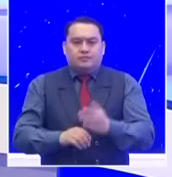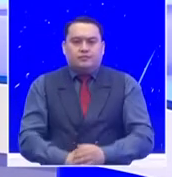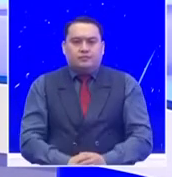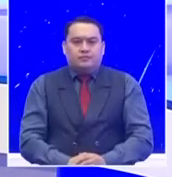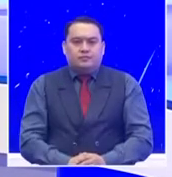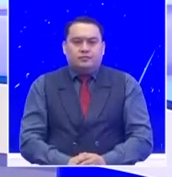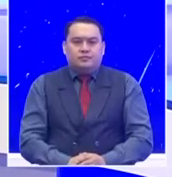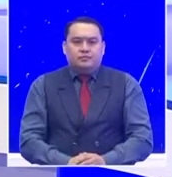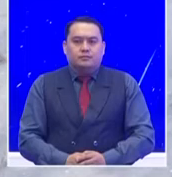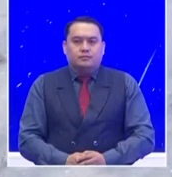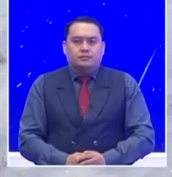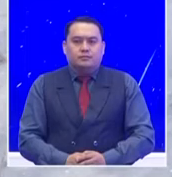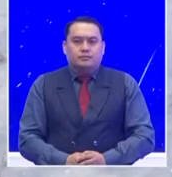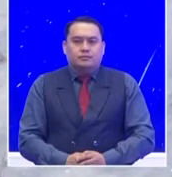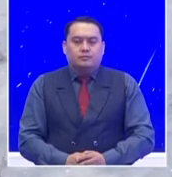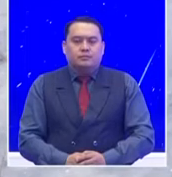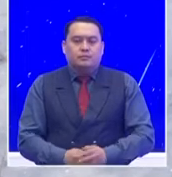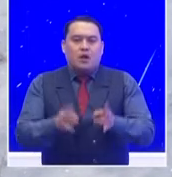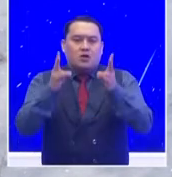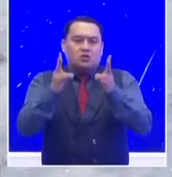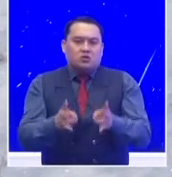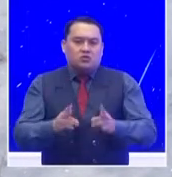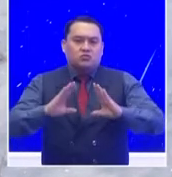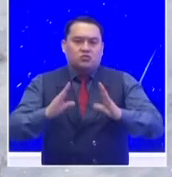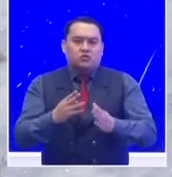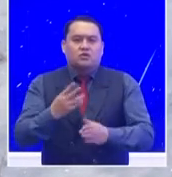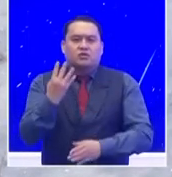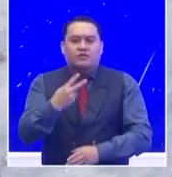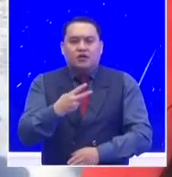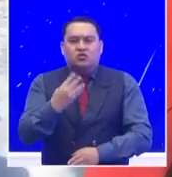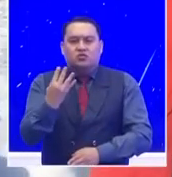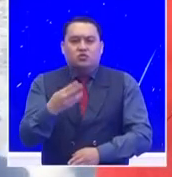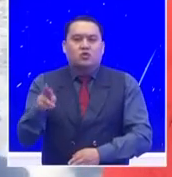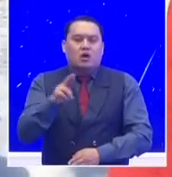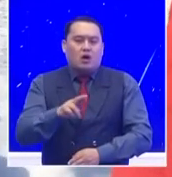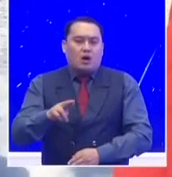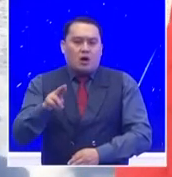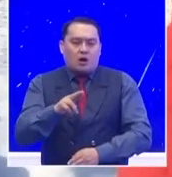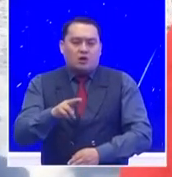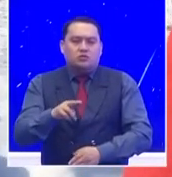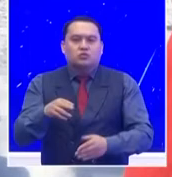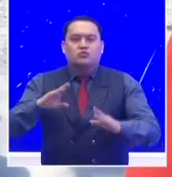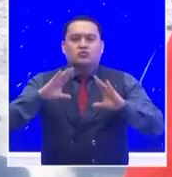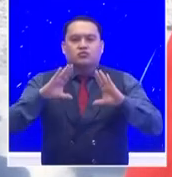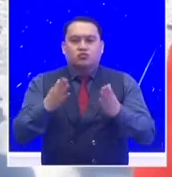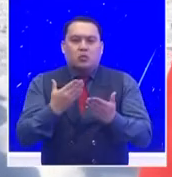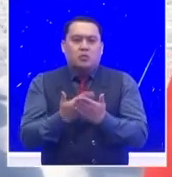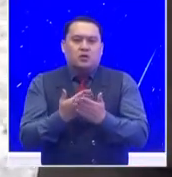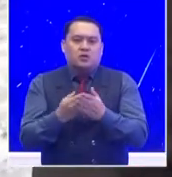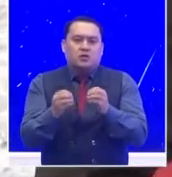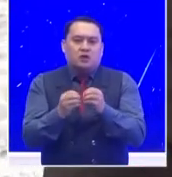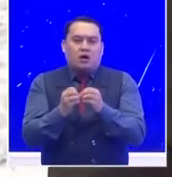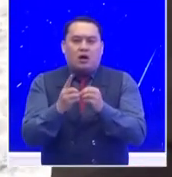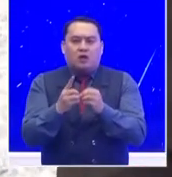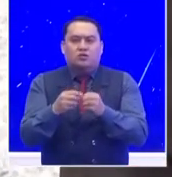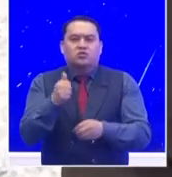Амангельдинов. Трагедия произошла 24 января. По словам старшего инструктора лыжной базы, случилось это примерно между 10 и